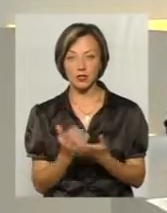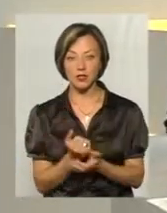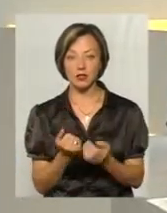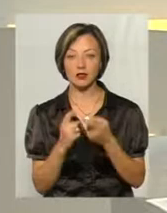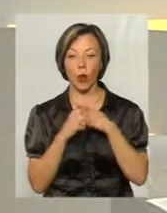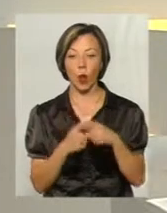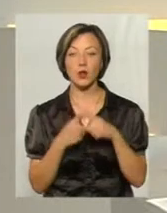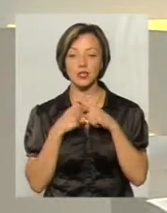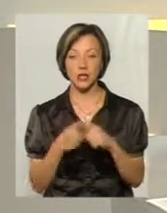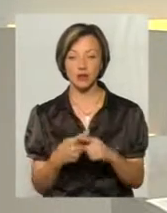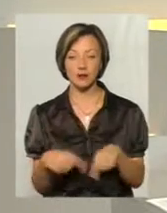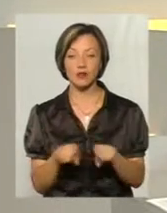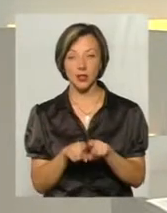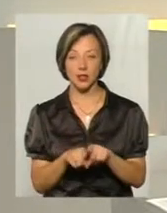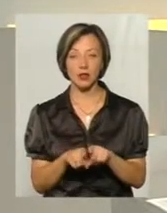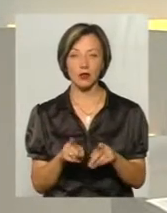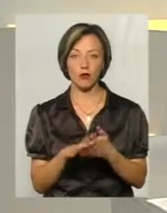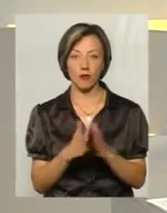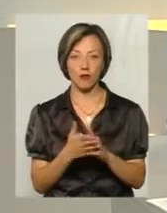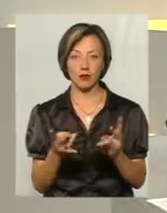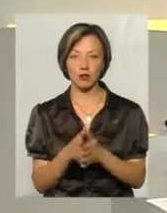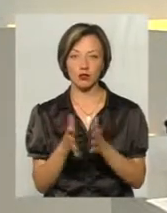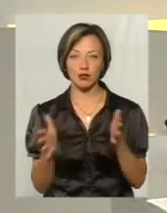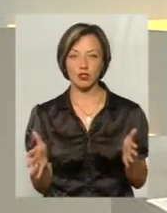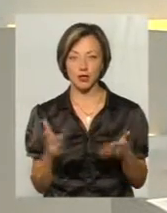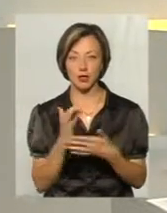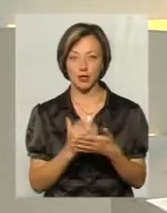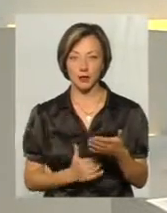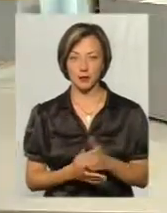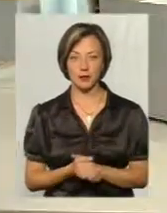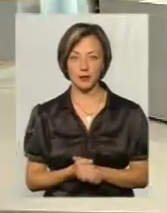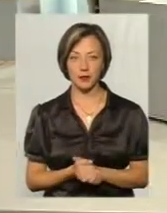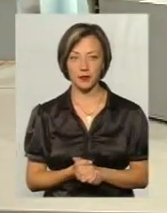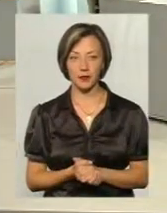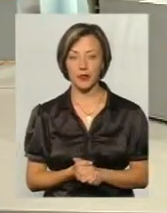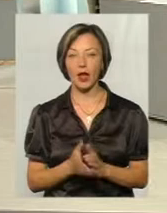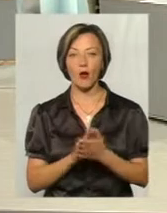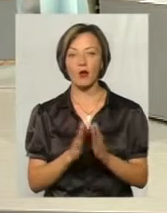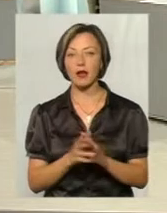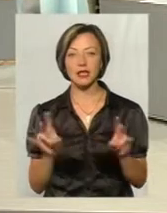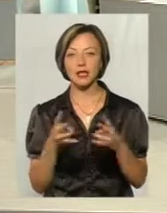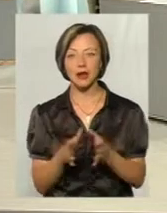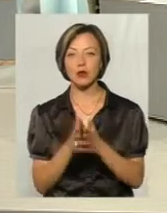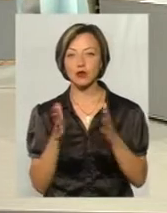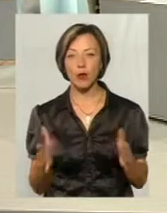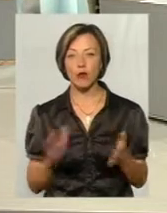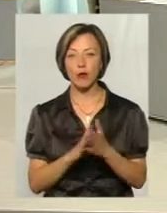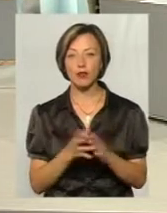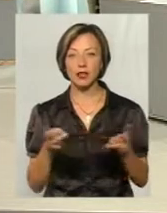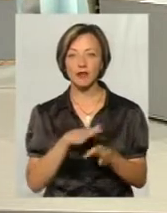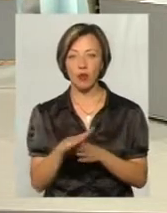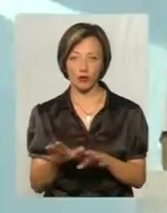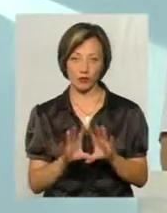якийсь консенсус? Може, все ж таки умови можливо. Треба розширити? Ну, ну як розширити? Ну, умови не треба розширяти, умови треба